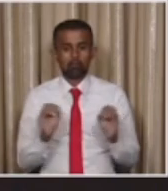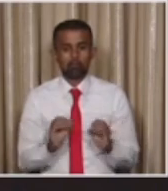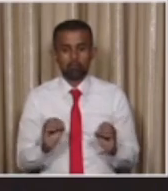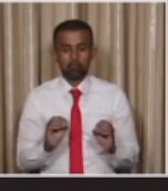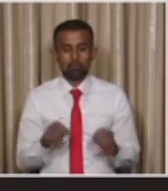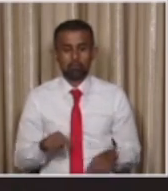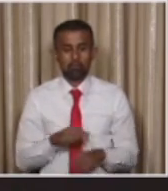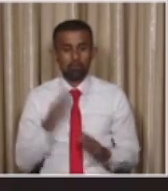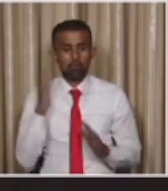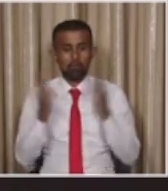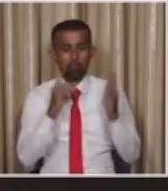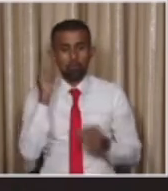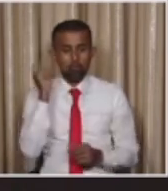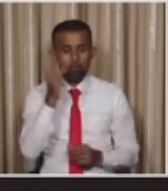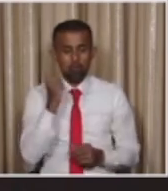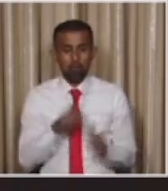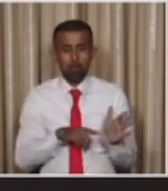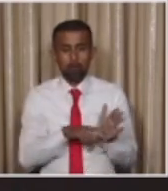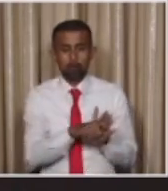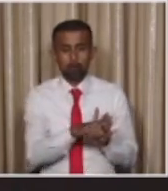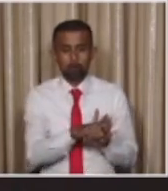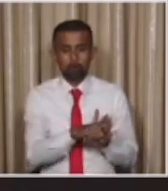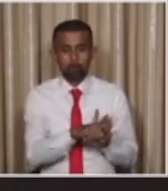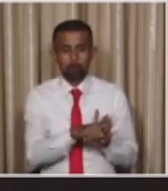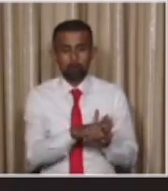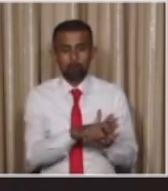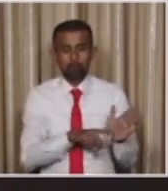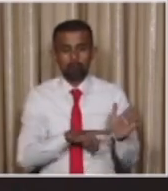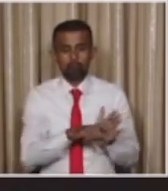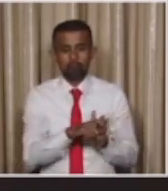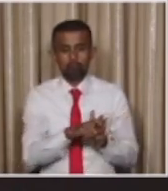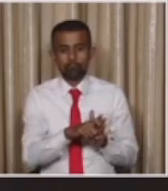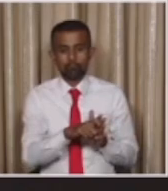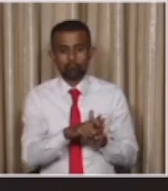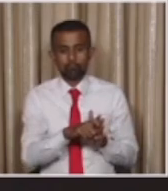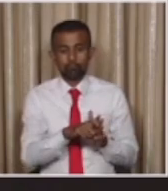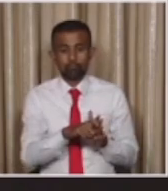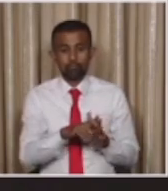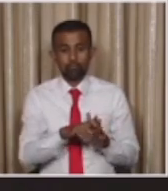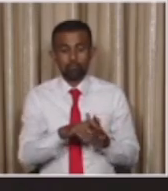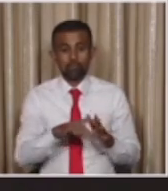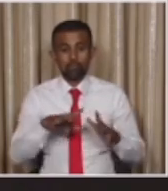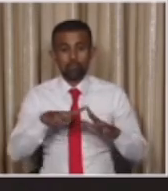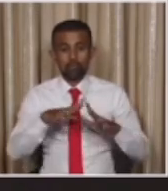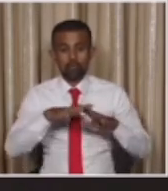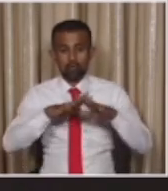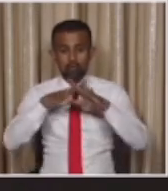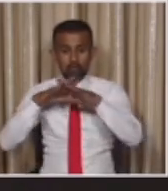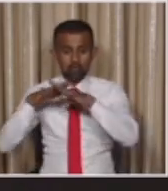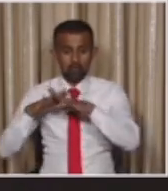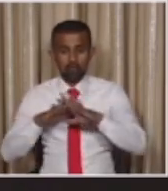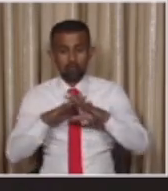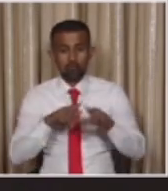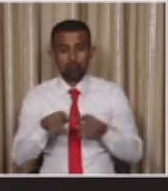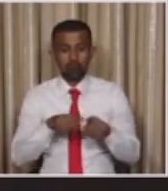ලෝකේ හොයාගෙන තියෙන පැරණිතම මකුණු දැලක ආකාරයකට, එහෙම නැත්නම් ස්පයිඩර් නෙට්වර්ක් ආකාරයට